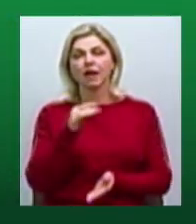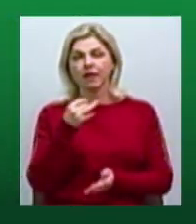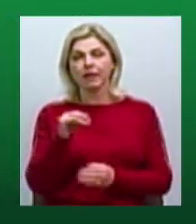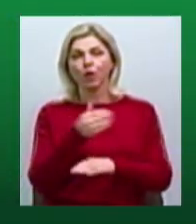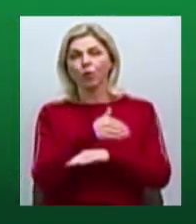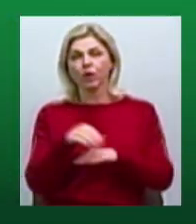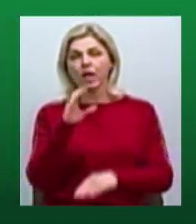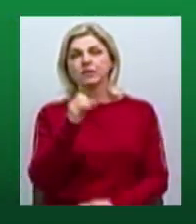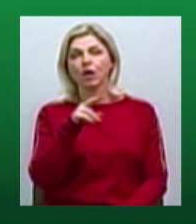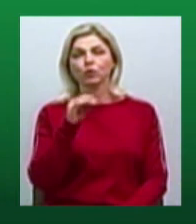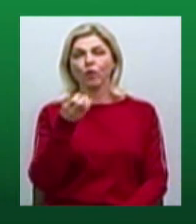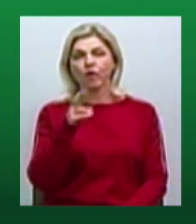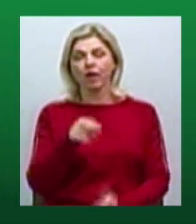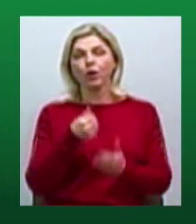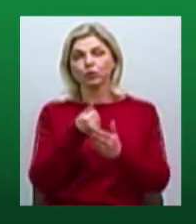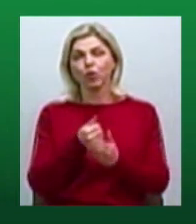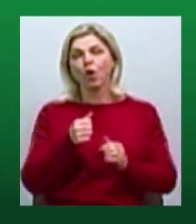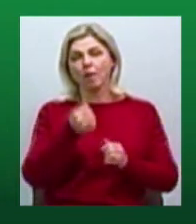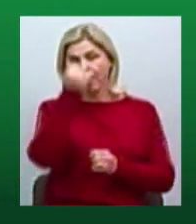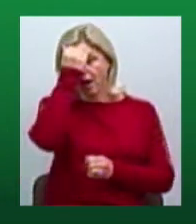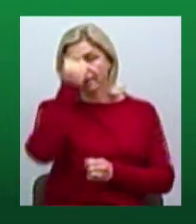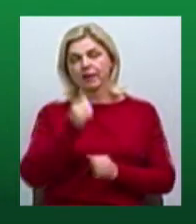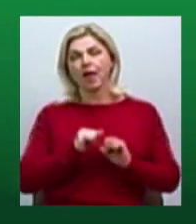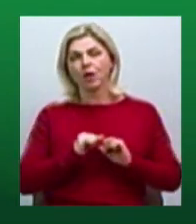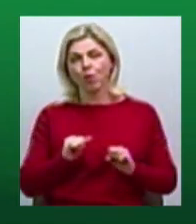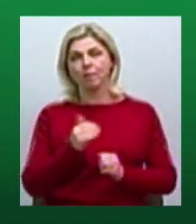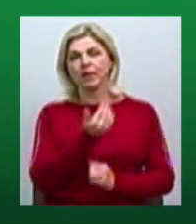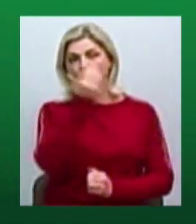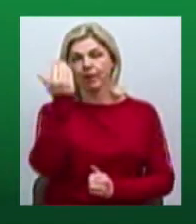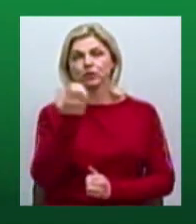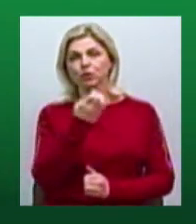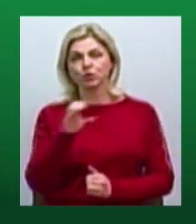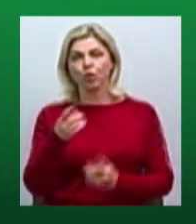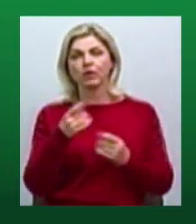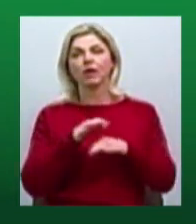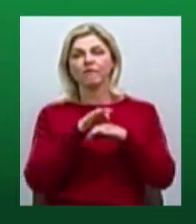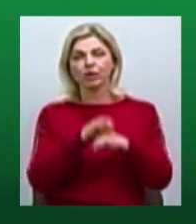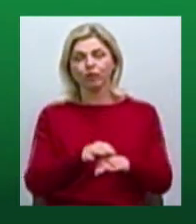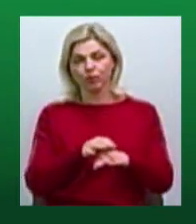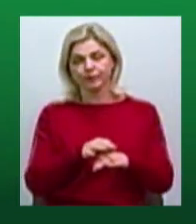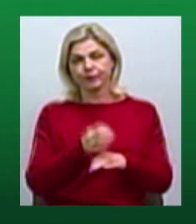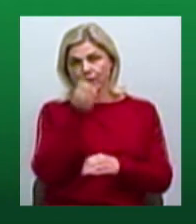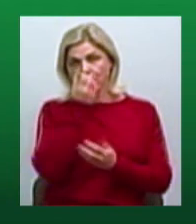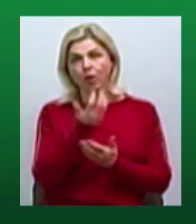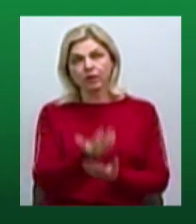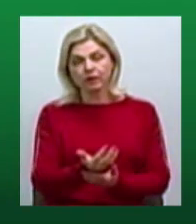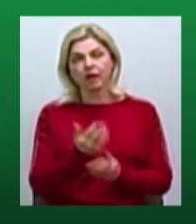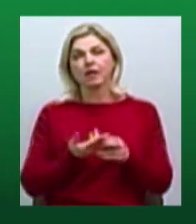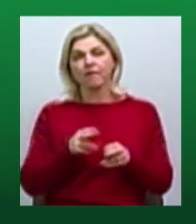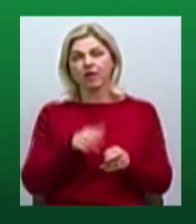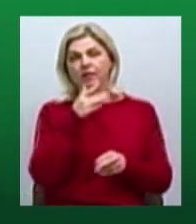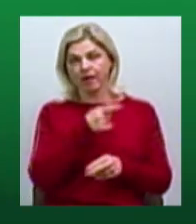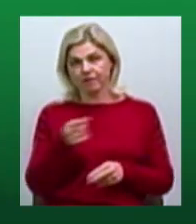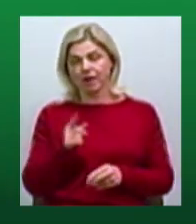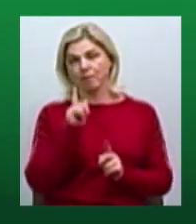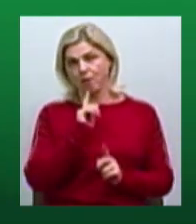вулицею Садовою до пам'ятника Героям Небесної Сотні, де відбудеться покладання квітів. На цю годину це поки